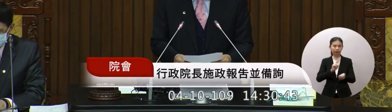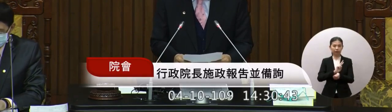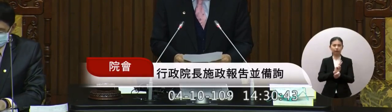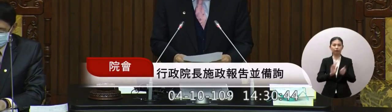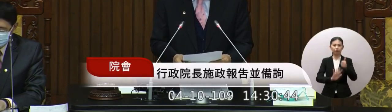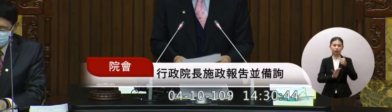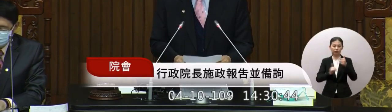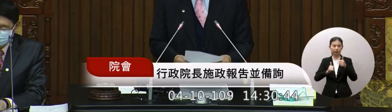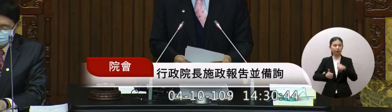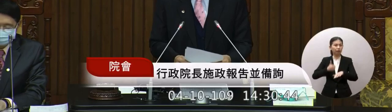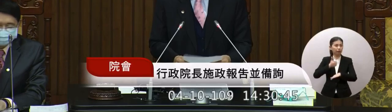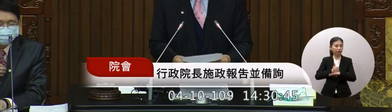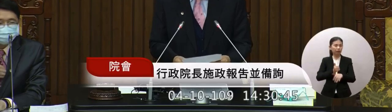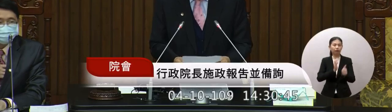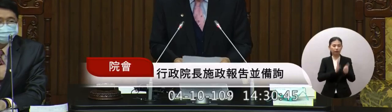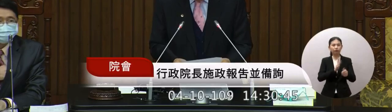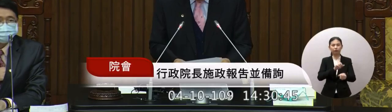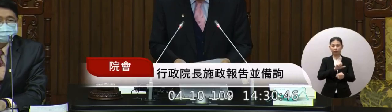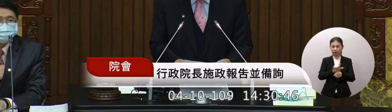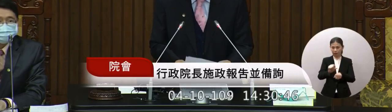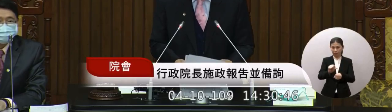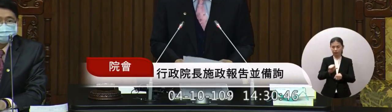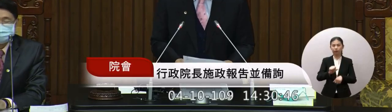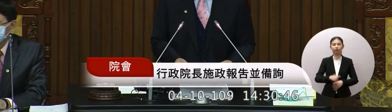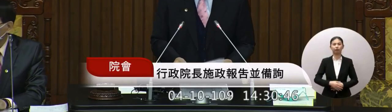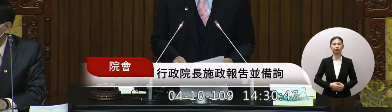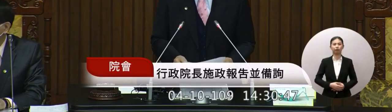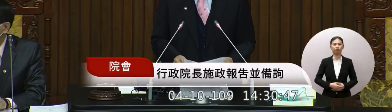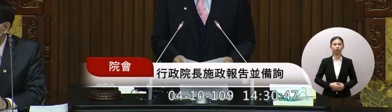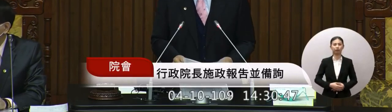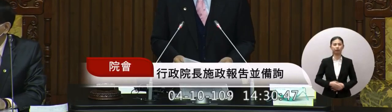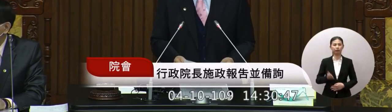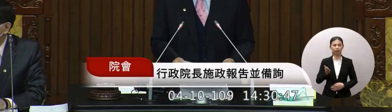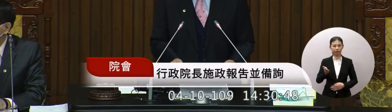员长左执行，询答时间为15分钟。